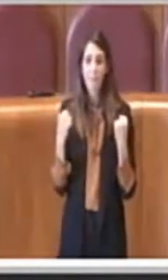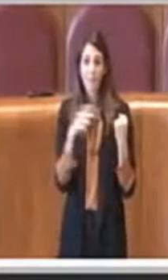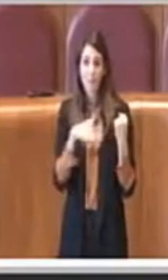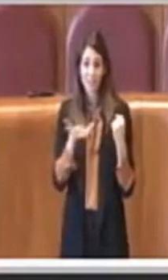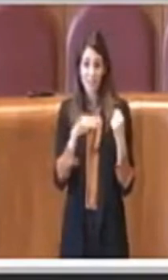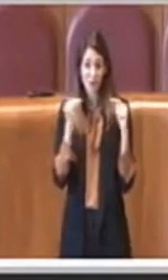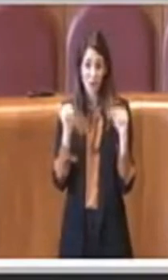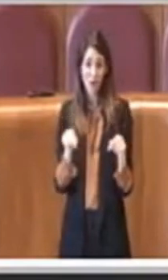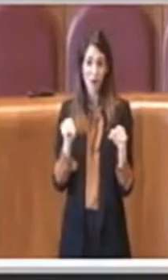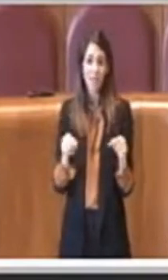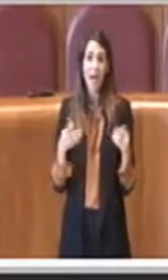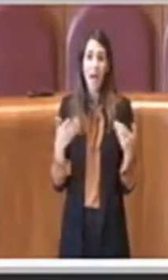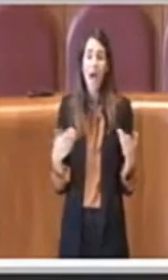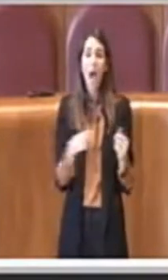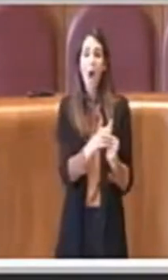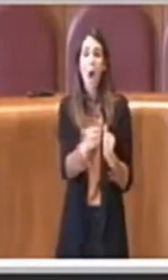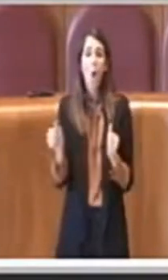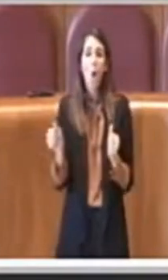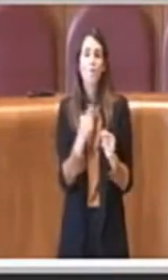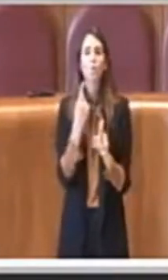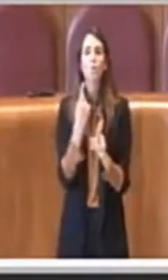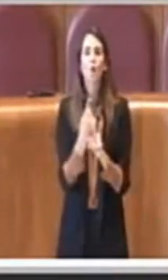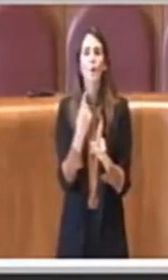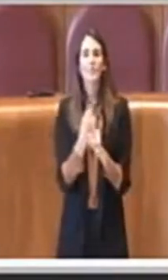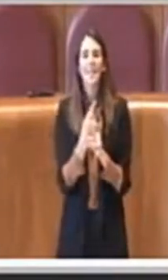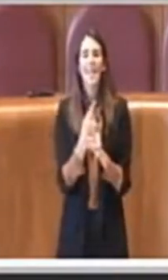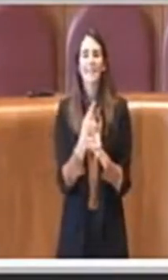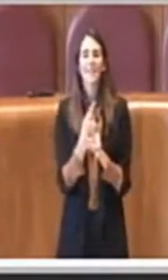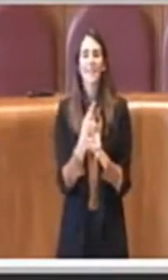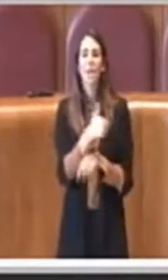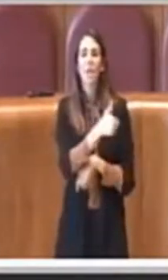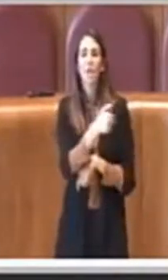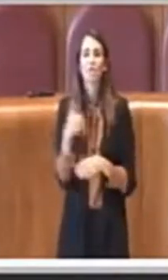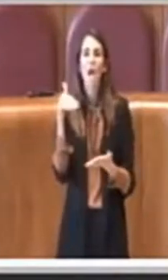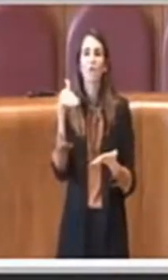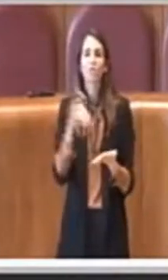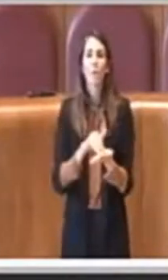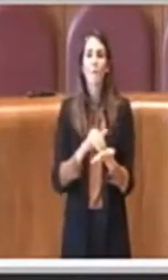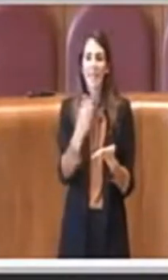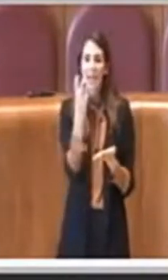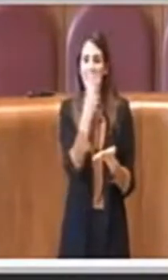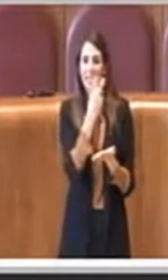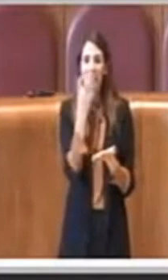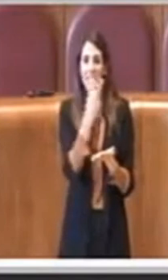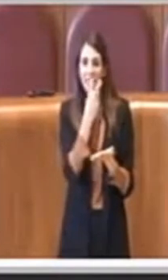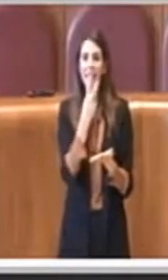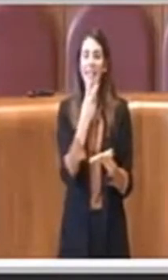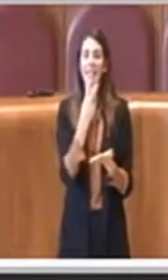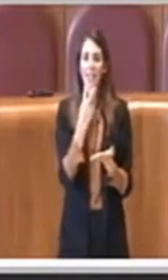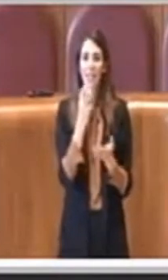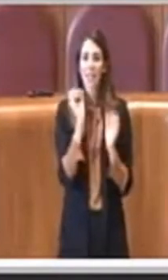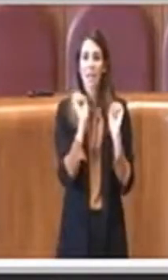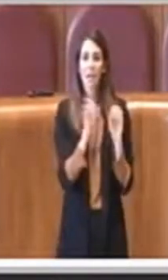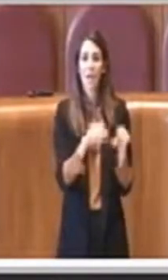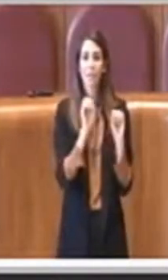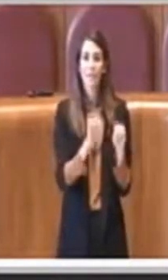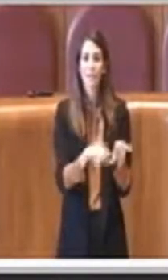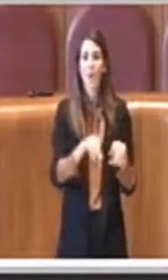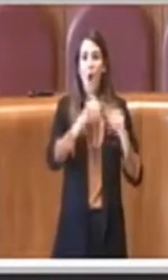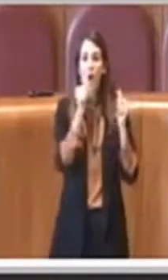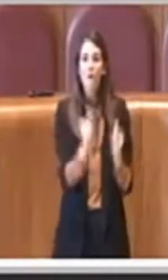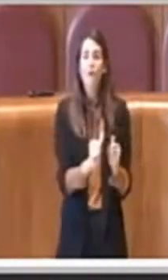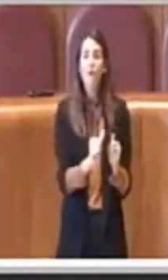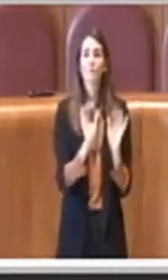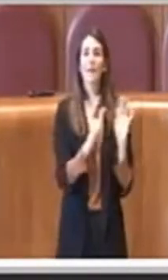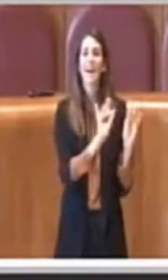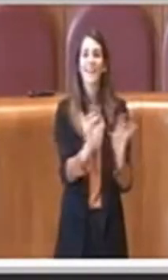per trattare ciascuno 100.000 tonnellate di compost in modo anaerobico. Questo era il piano